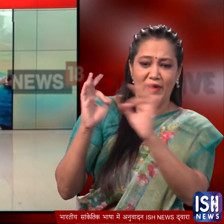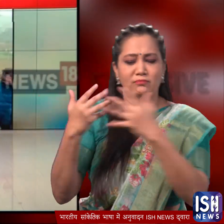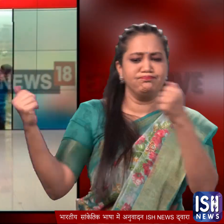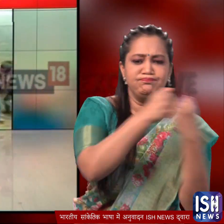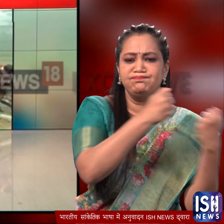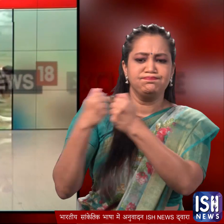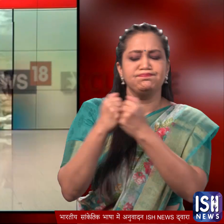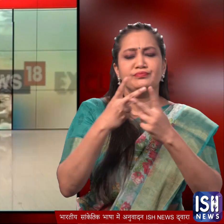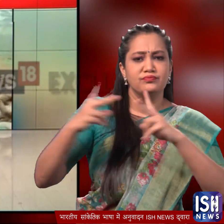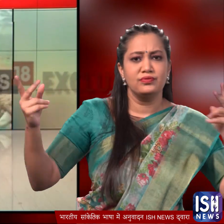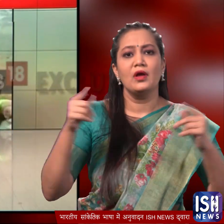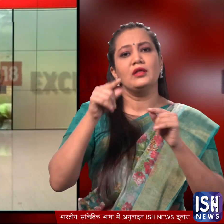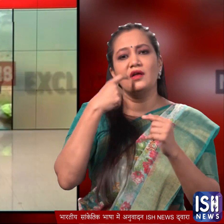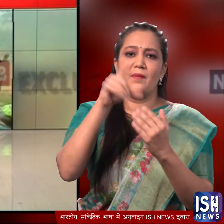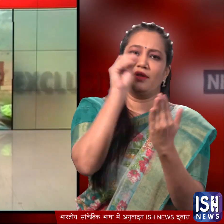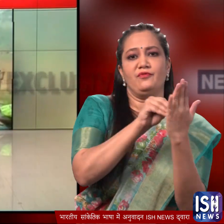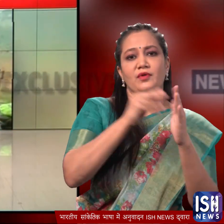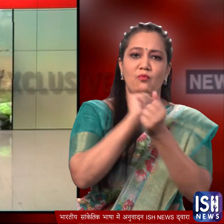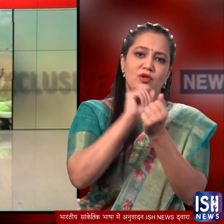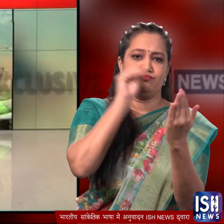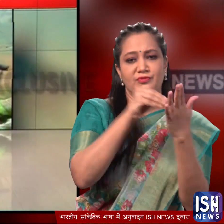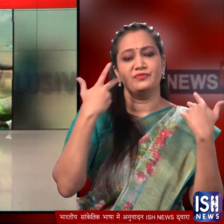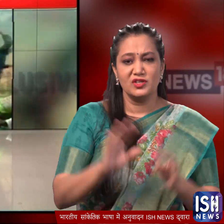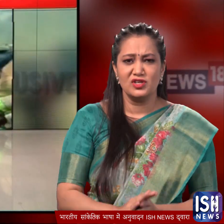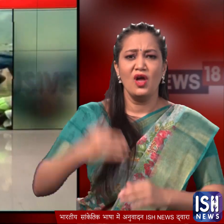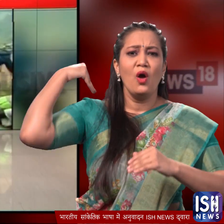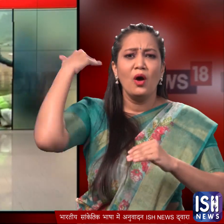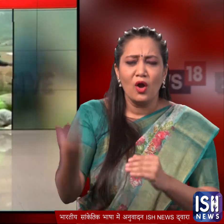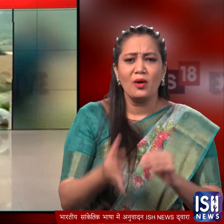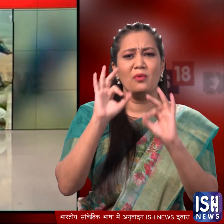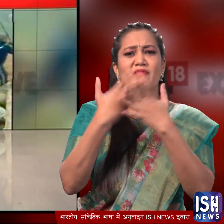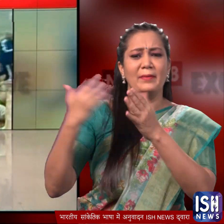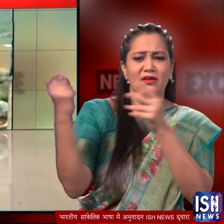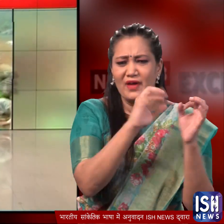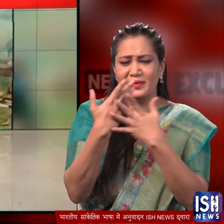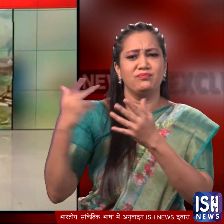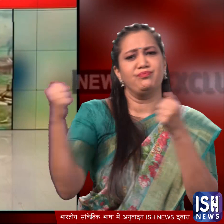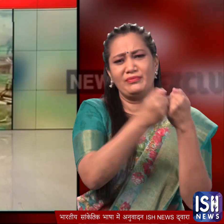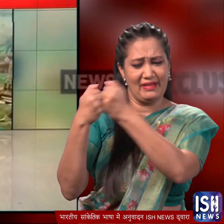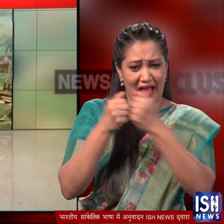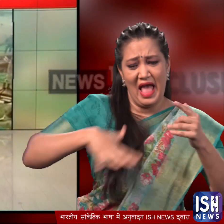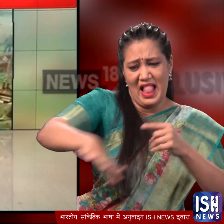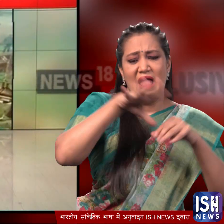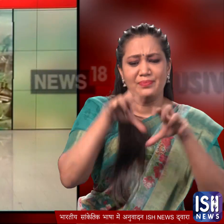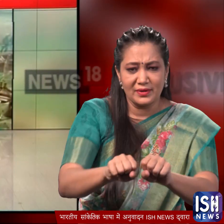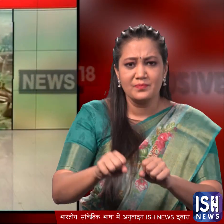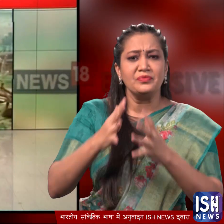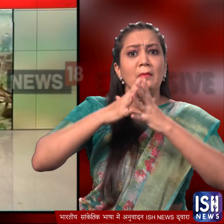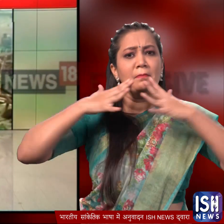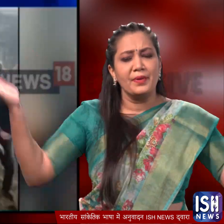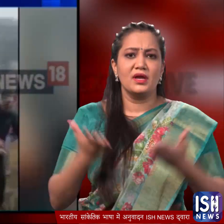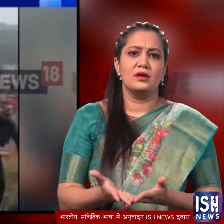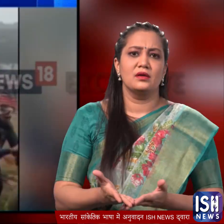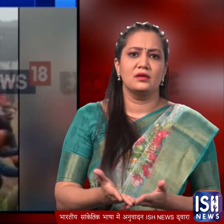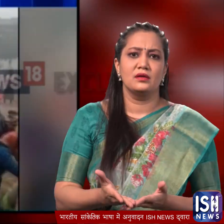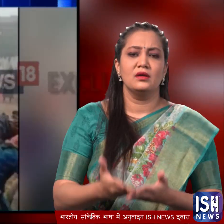बाद पुलिस ने आरोपियों के खिलाफ मामला दर्ज कर लिया। बताया गया कि लंबे वक्त से इन दोनों परिवारों के बीच इस मुद्दे पर विवाद चल रहा था, जो इतना